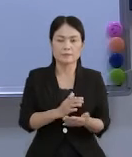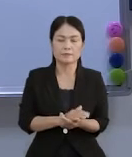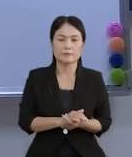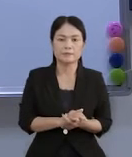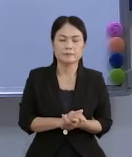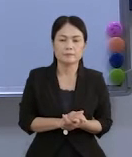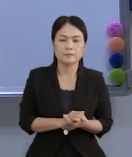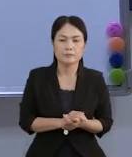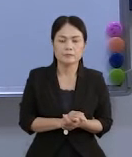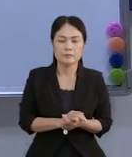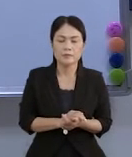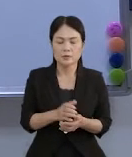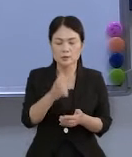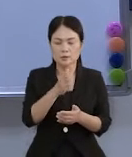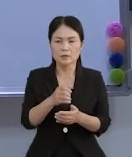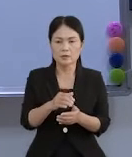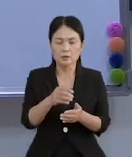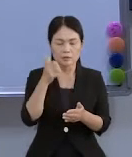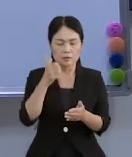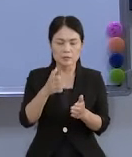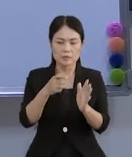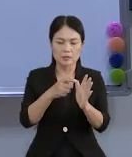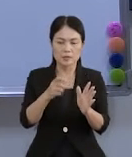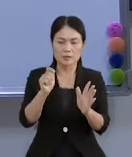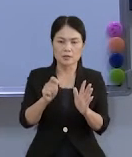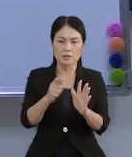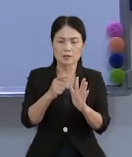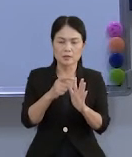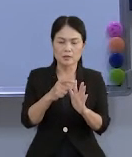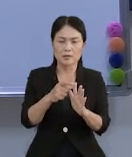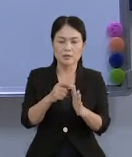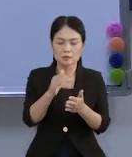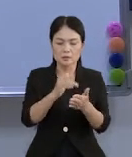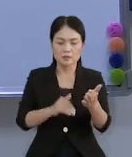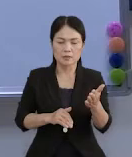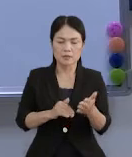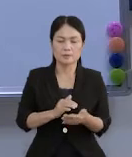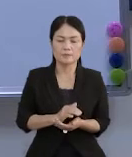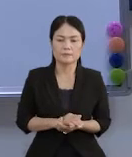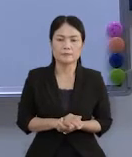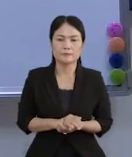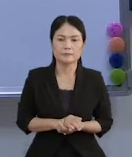núm đai nề đi nếu sao rốt chùm này núm